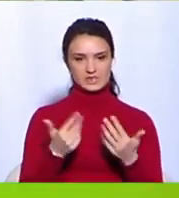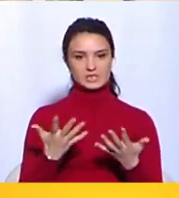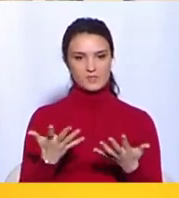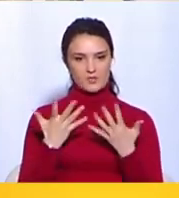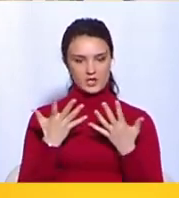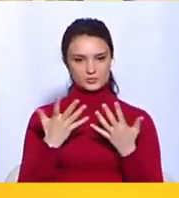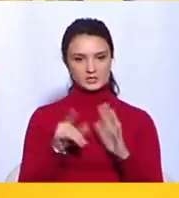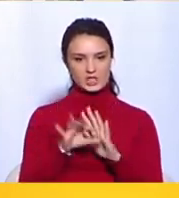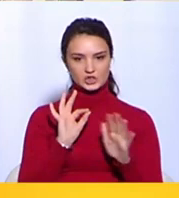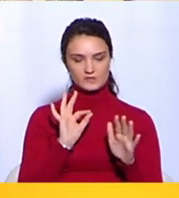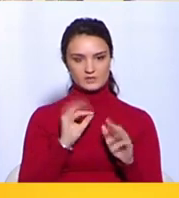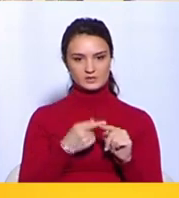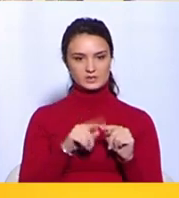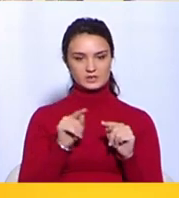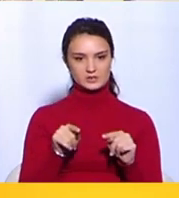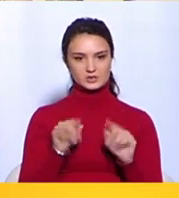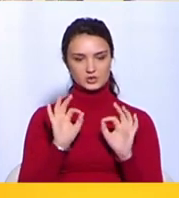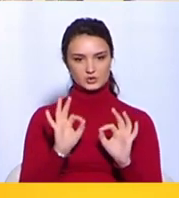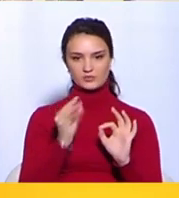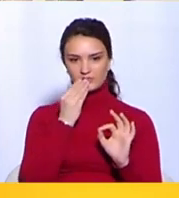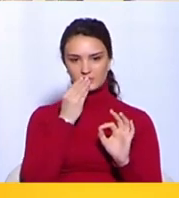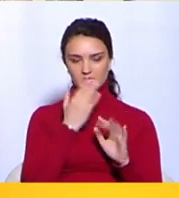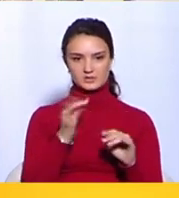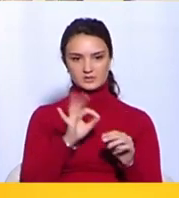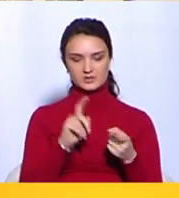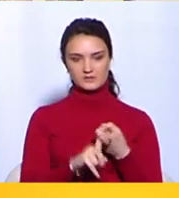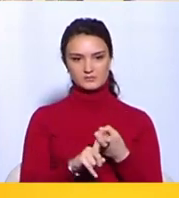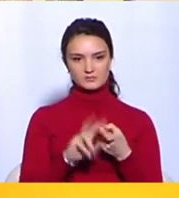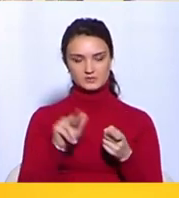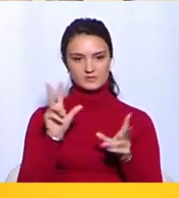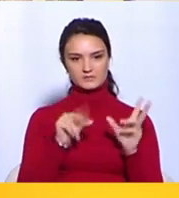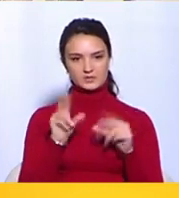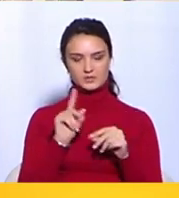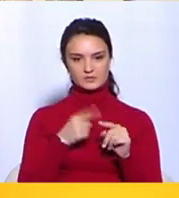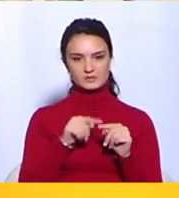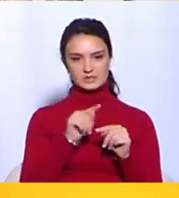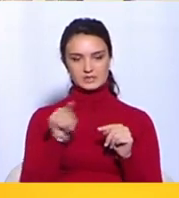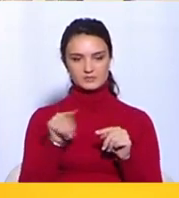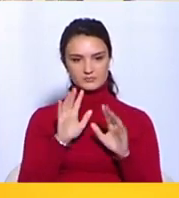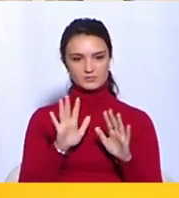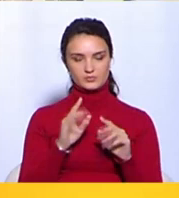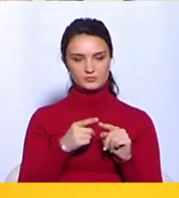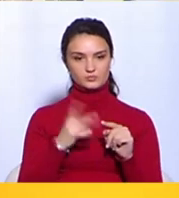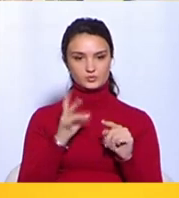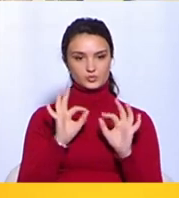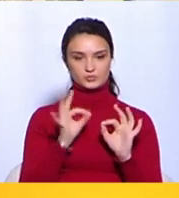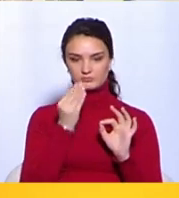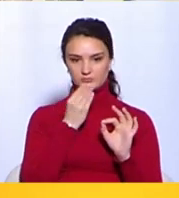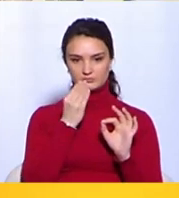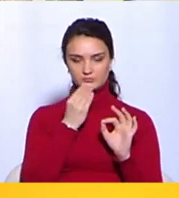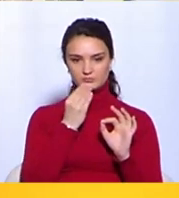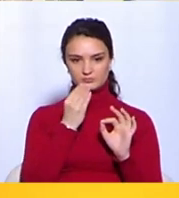გამოხატული არჩევანი ეგრეთ წოდებული სწორ კვებასთან დაკავშირებული და თვლიან რომ ისინი მხოლოდ სწორად უნდა